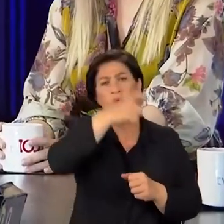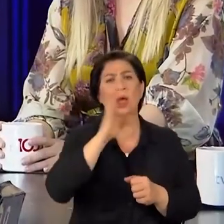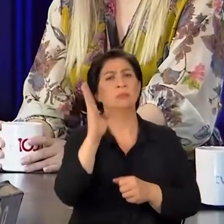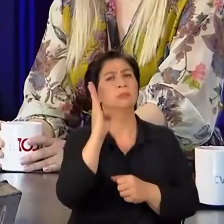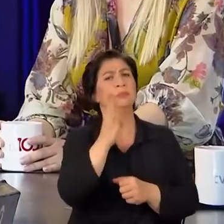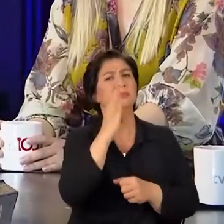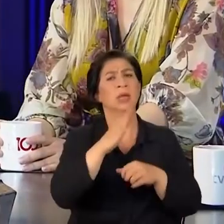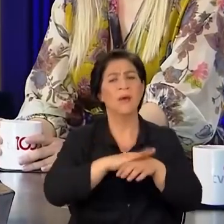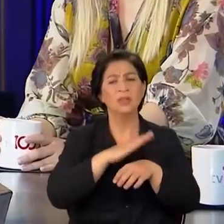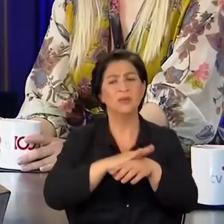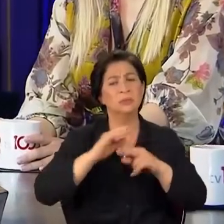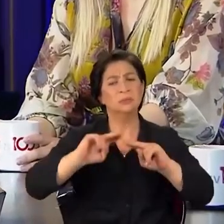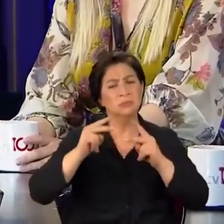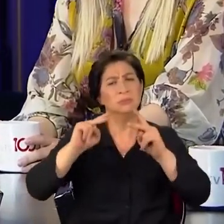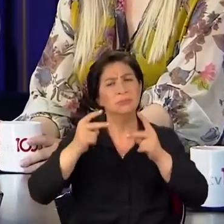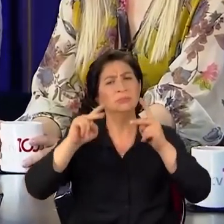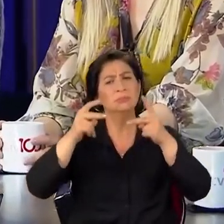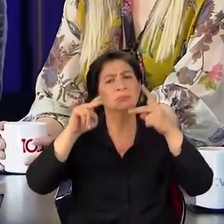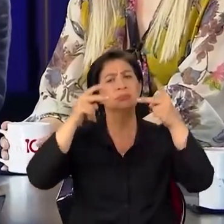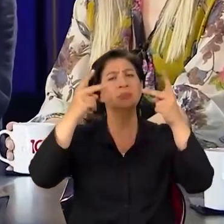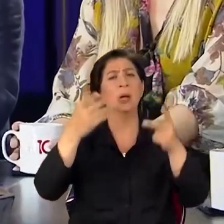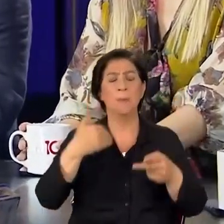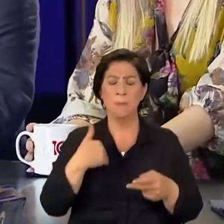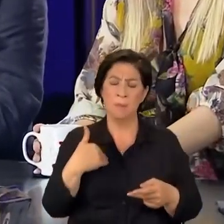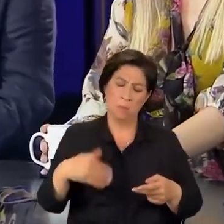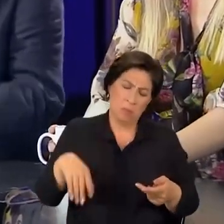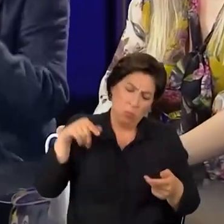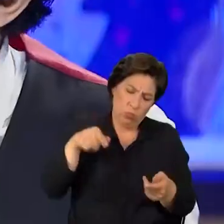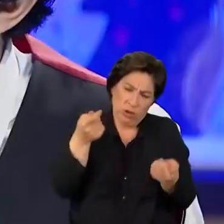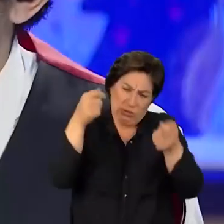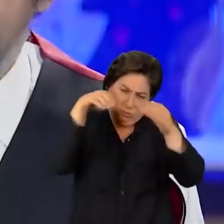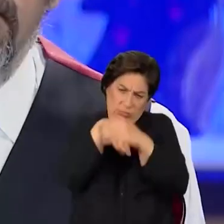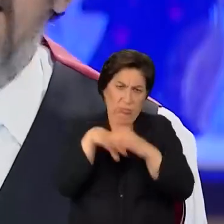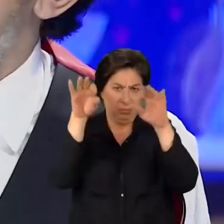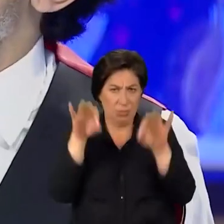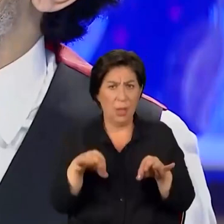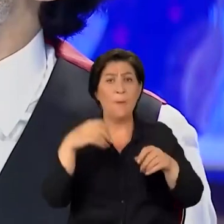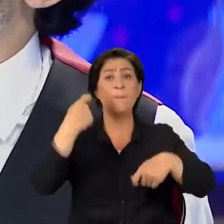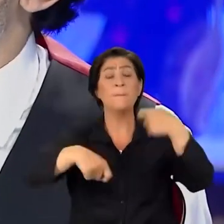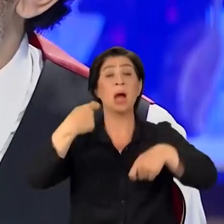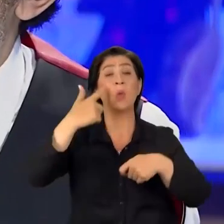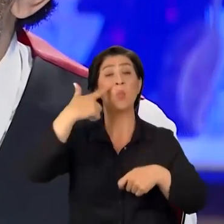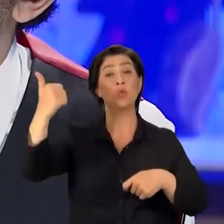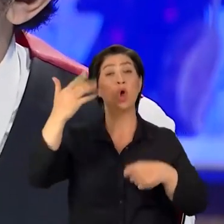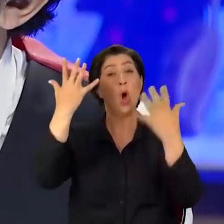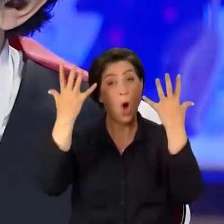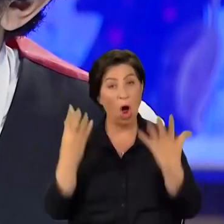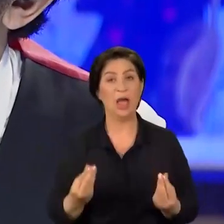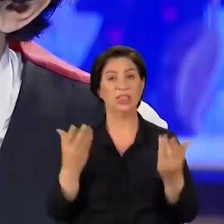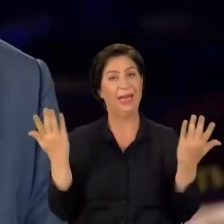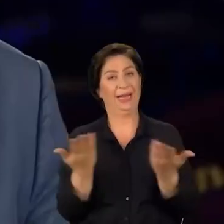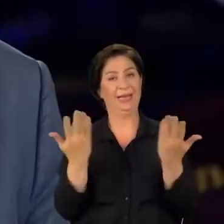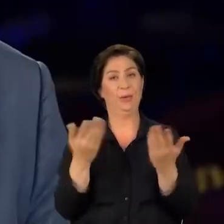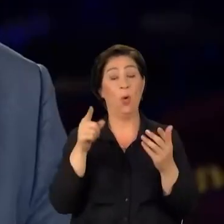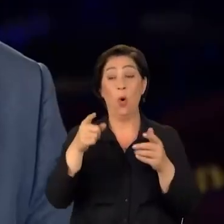dolaşacak. Yavaş yavaş ilerleyecek, ilerleyecek, ilerleyecek ve diyecek ki ben bir gün bu girdiğim yerden banka müdürü olacak kadar, hatta